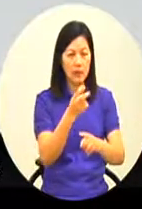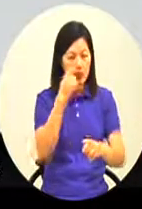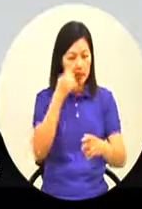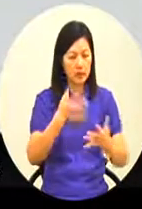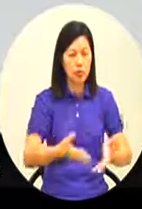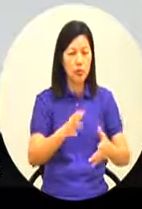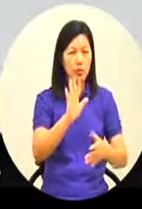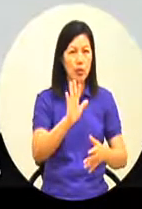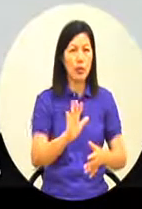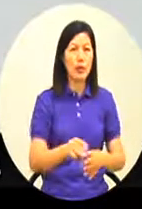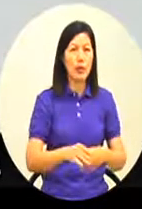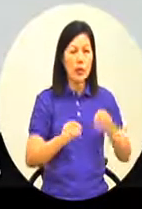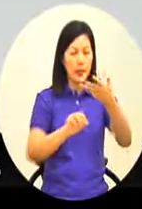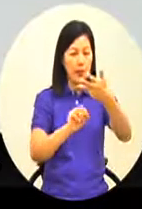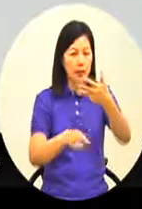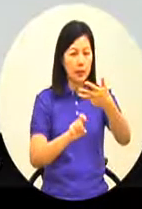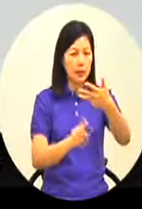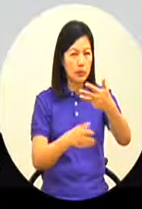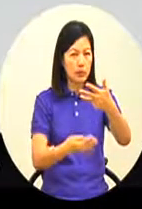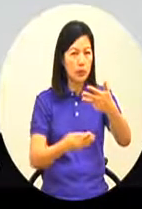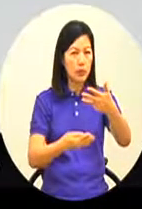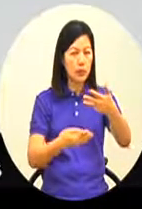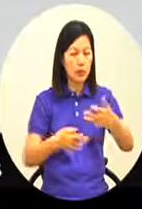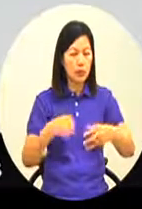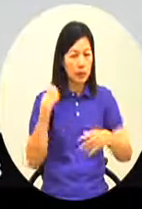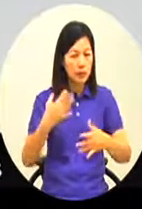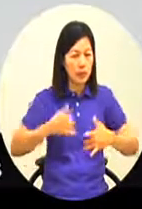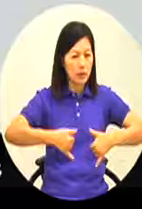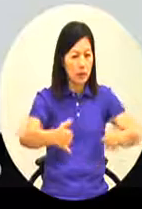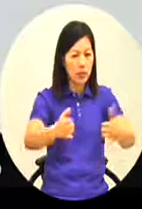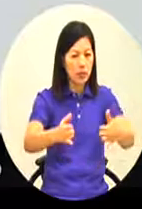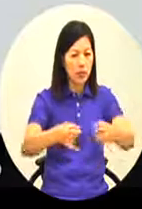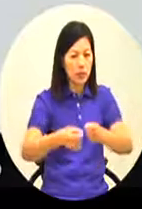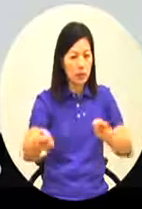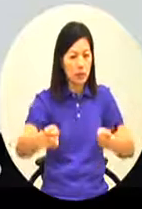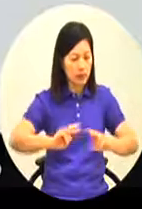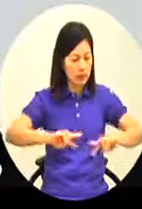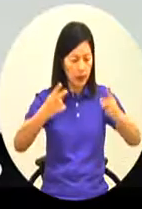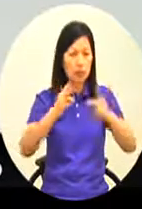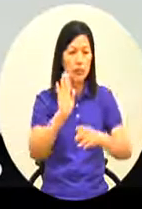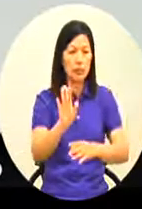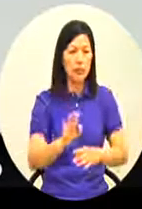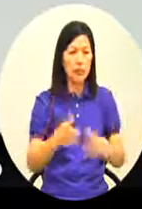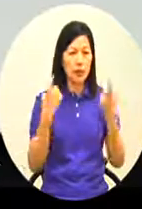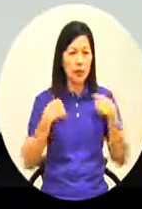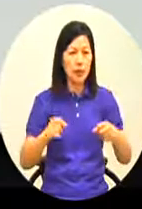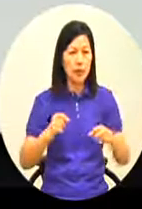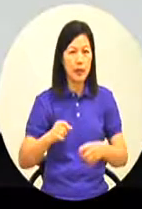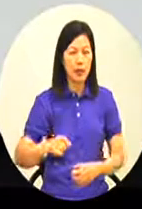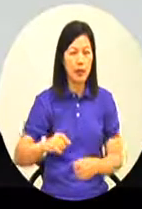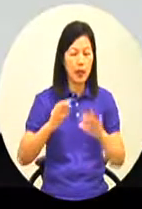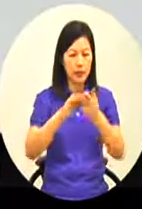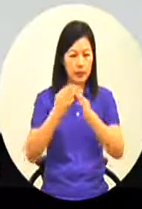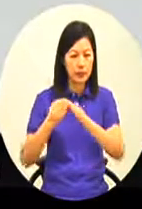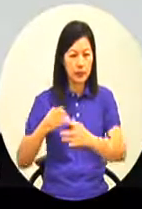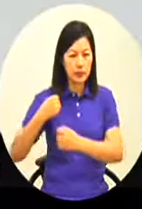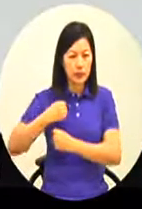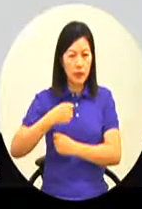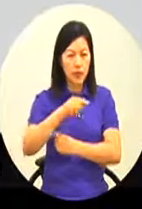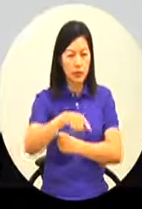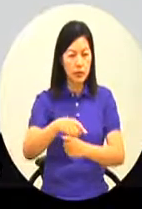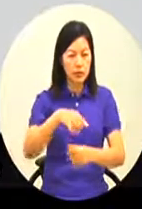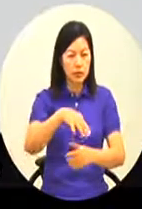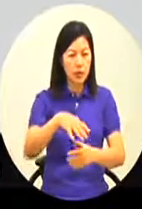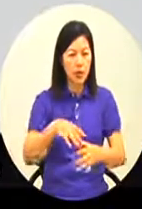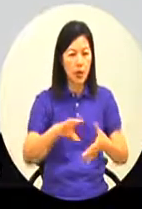到8月19号，我们又有新的路线的这些改变。那原本从眷村文化园区要经过，但是又变成眷村文